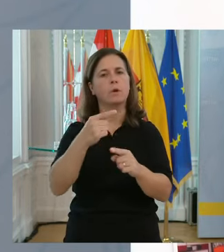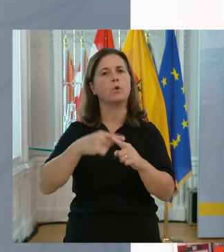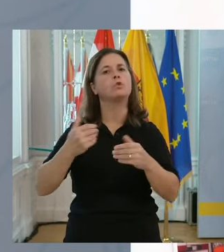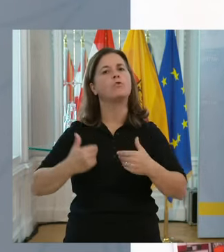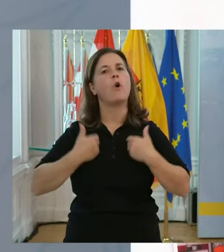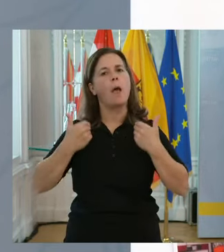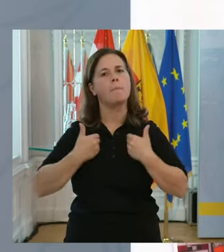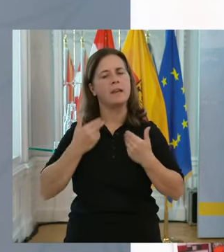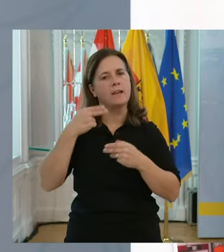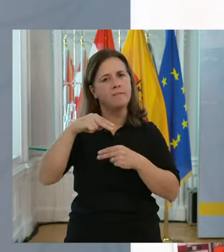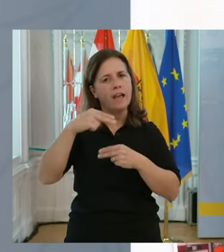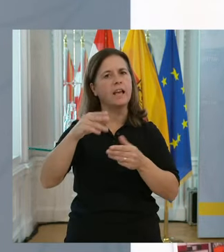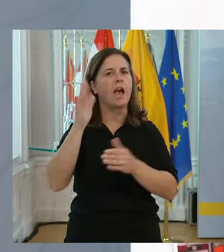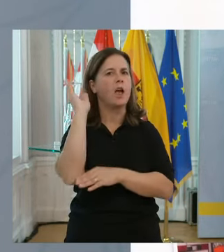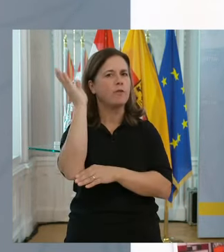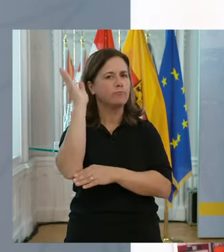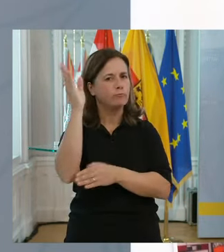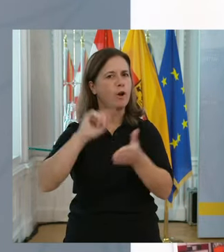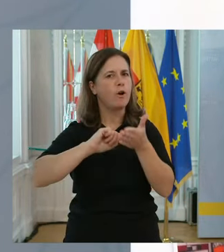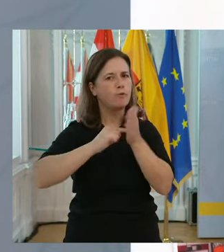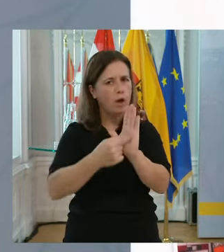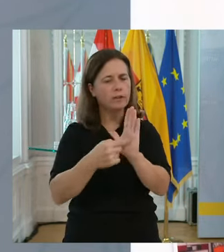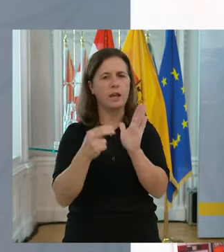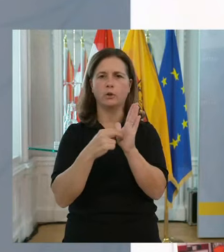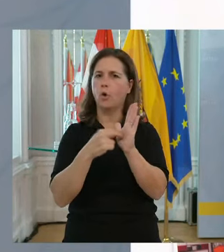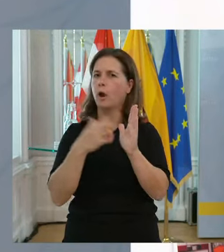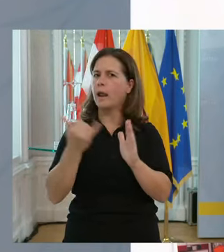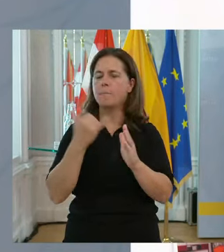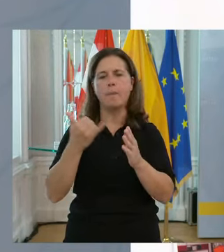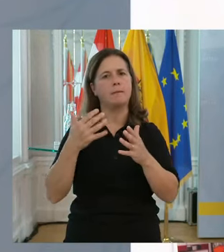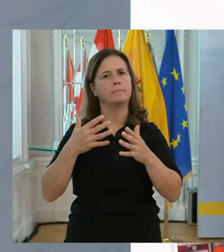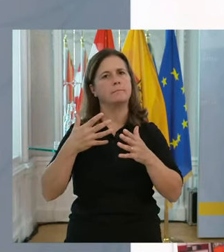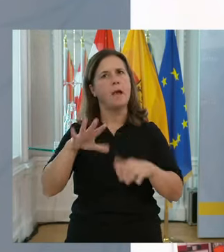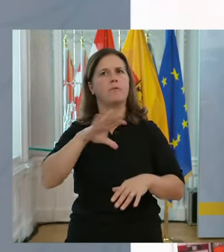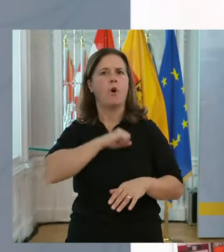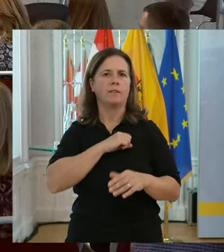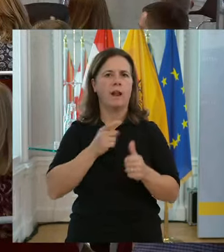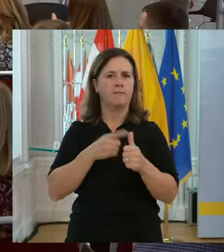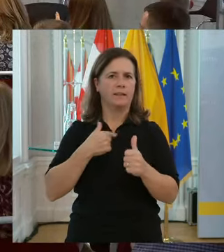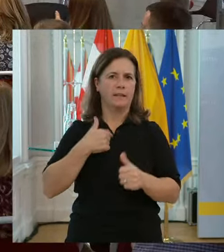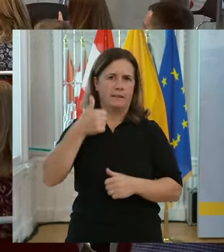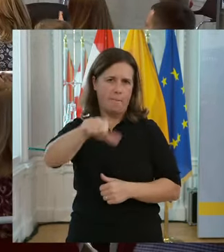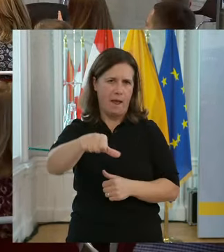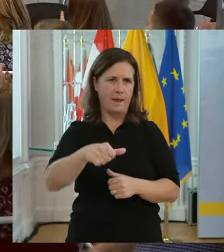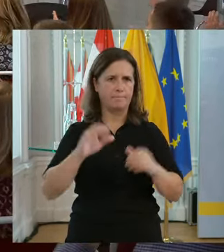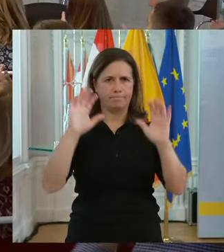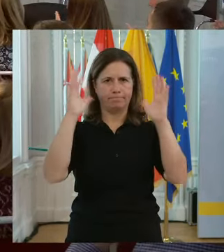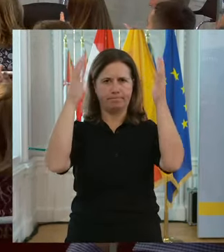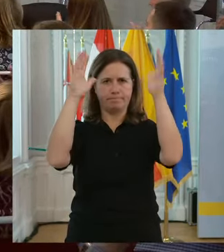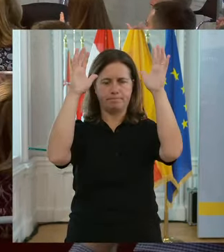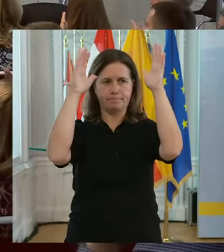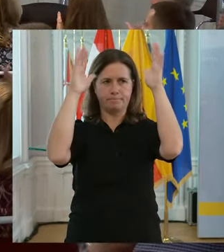mich auf die weiteren Vorträge. Es ist immer eine Bereicherung, hier dabei zu sein.